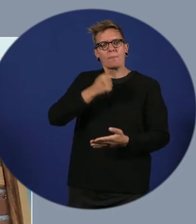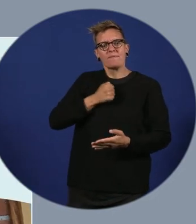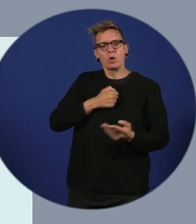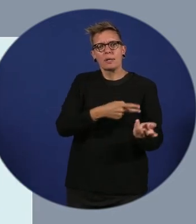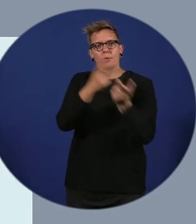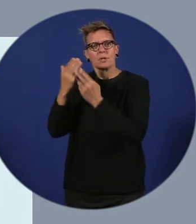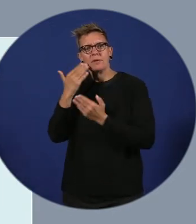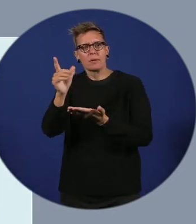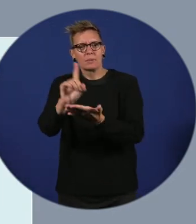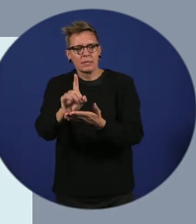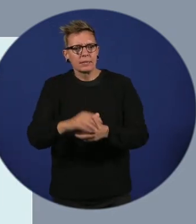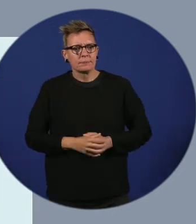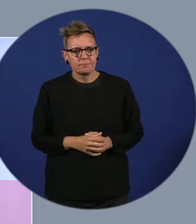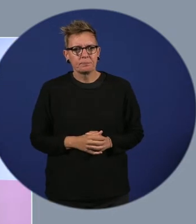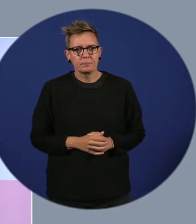framtiden.